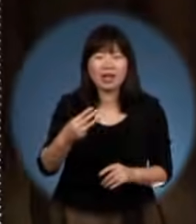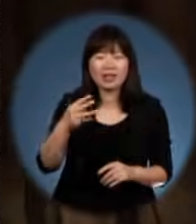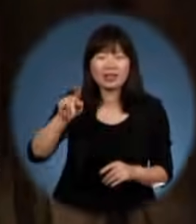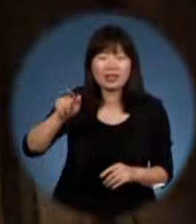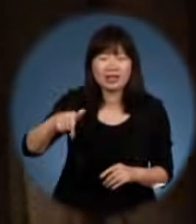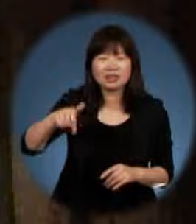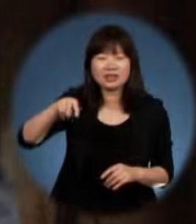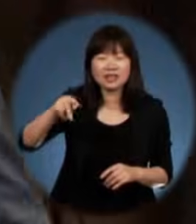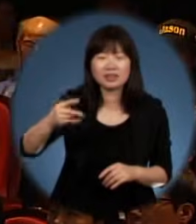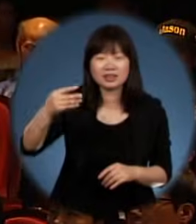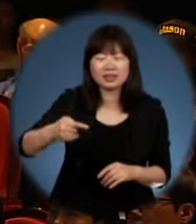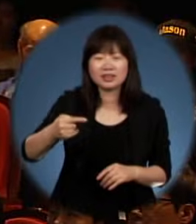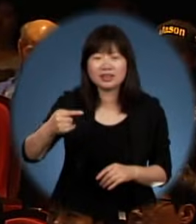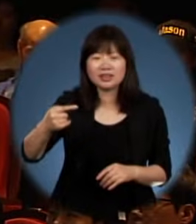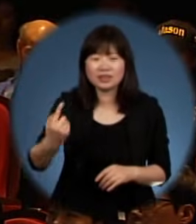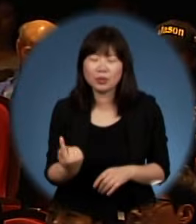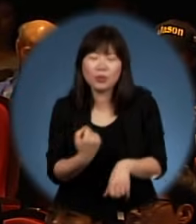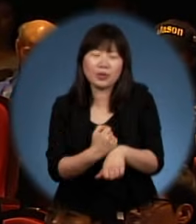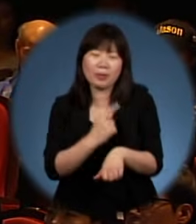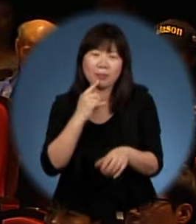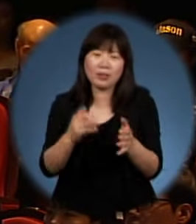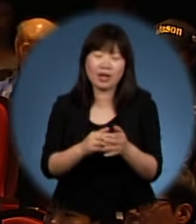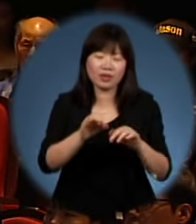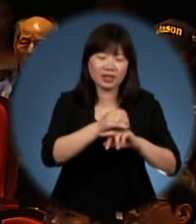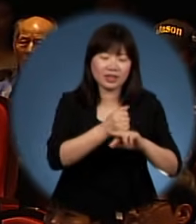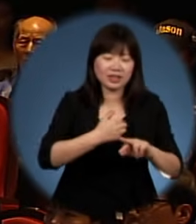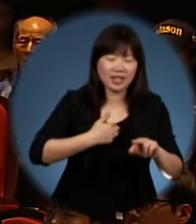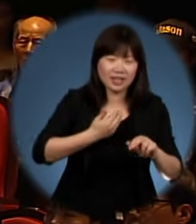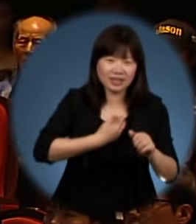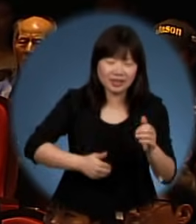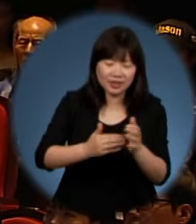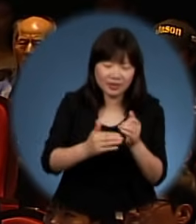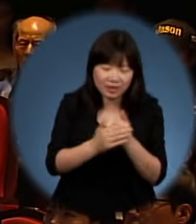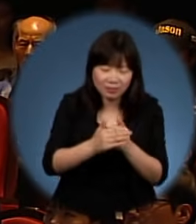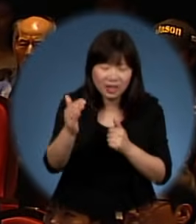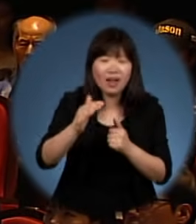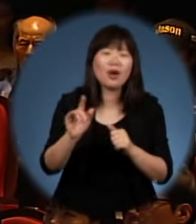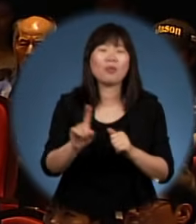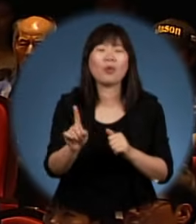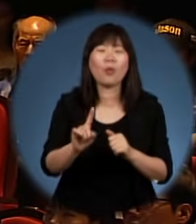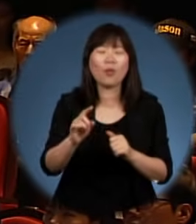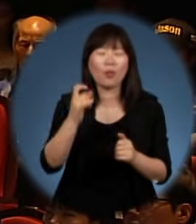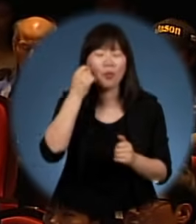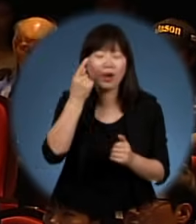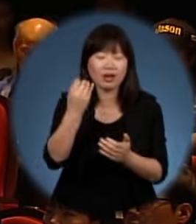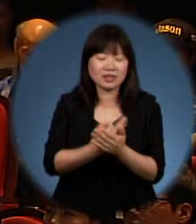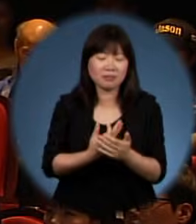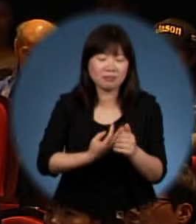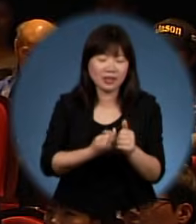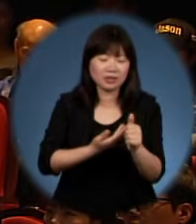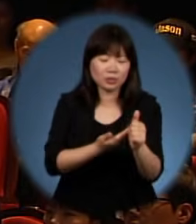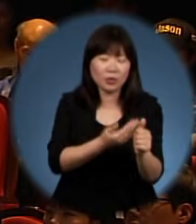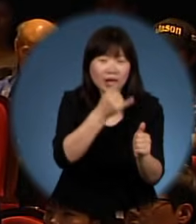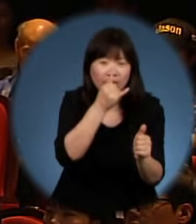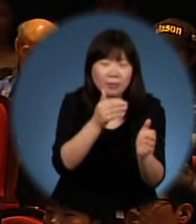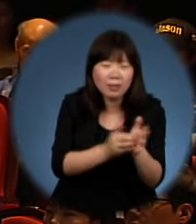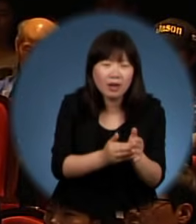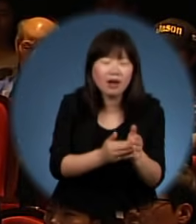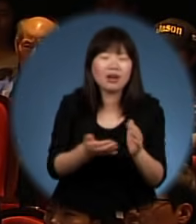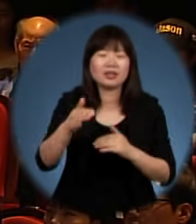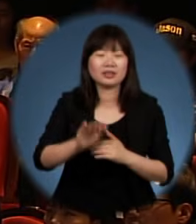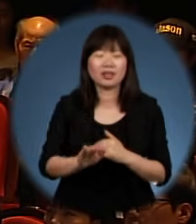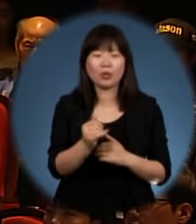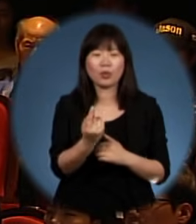쓰였습니다 어 유작 왕이 자기 제자 니까 얼마나 폐가 좋았기에 써요 얼굴을 말이 좋겠어요 그죠 부자가 되었어요 그런데